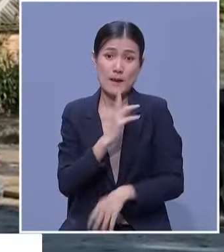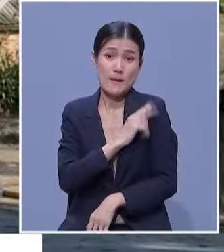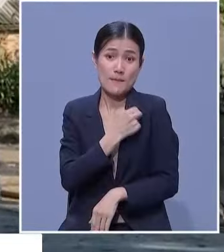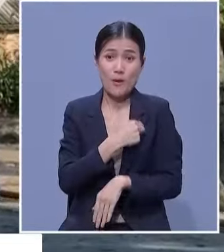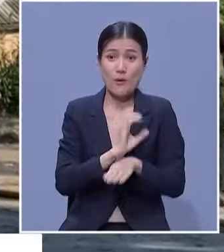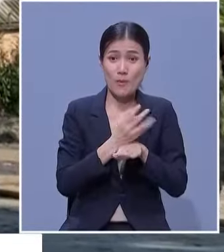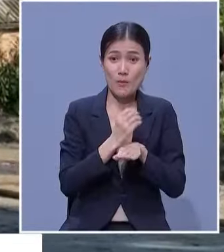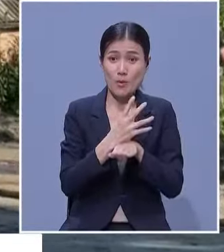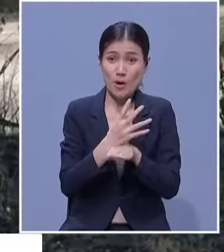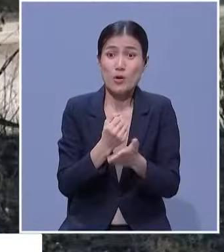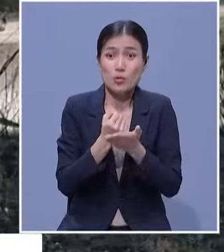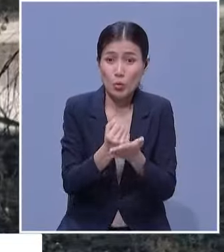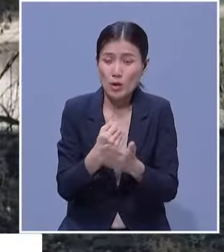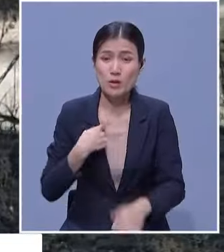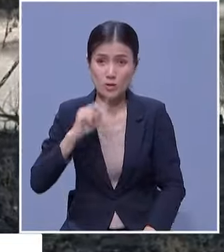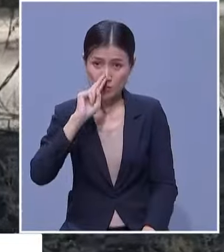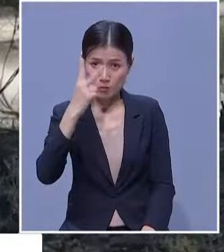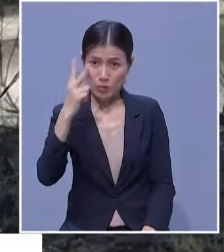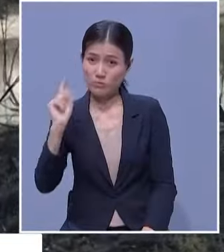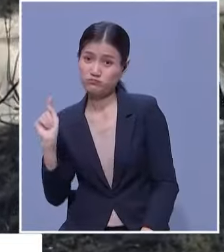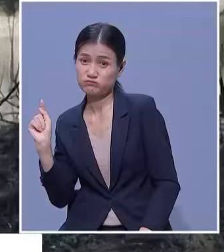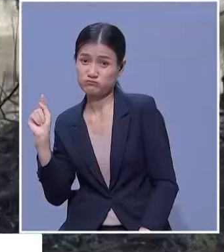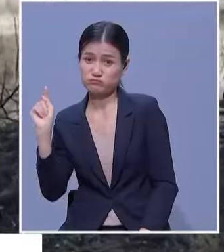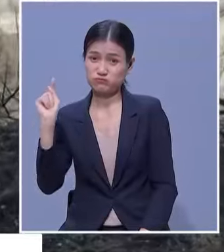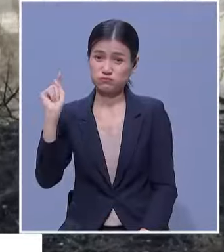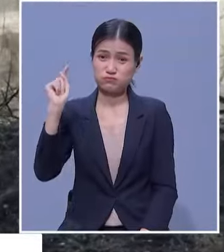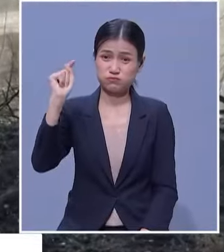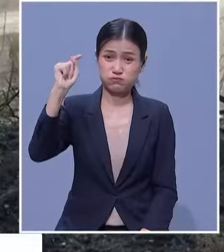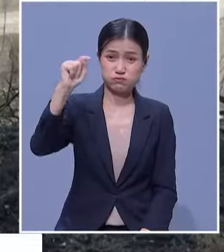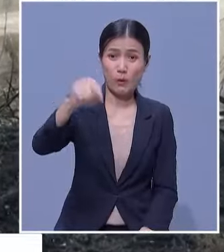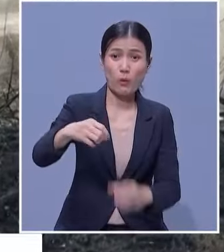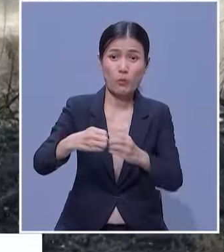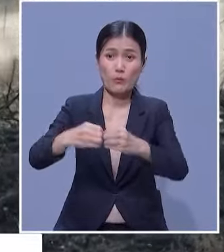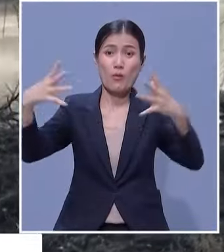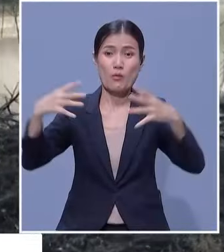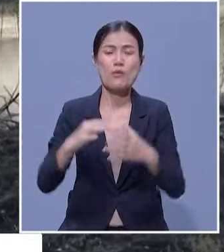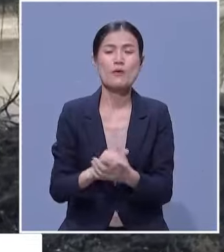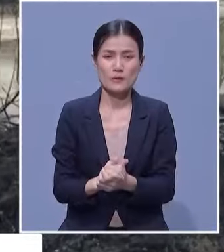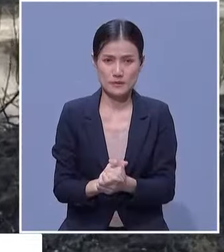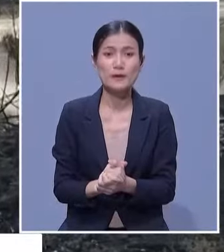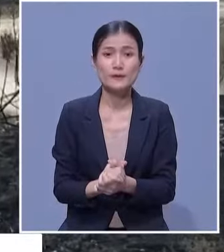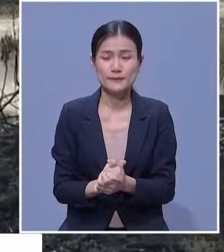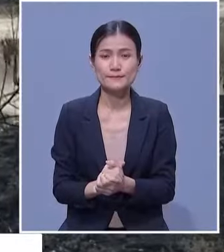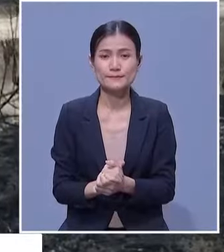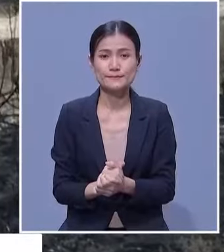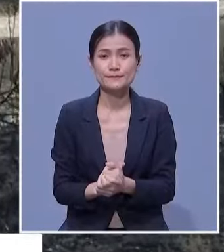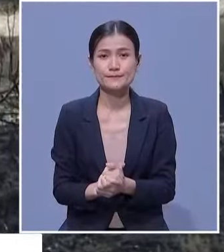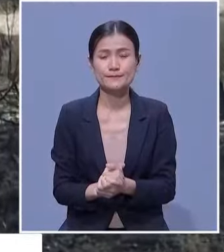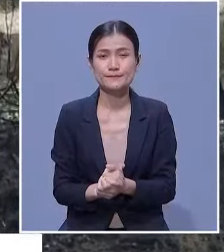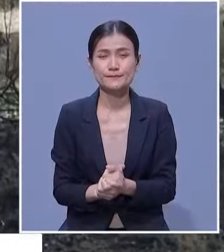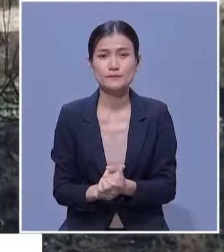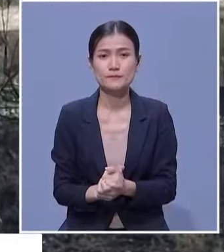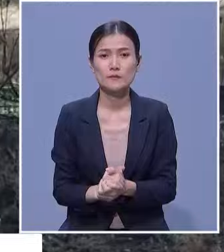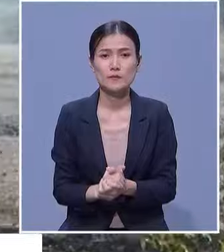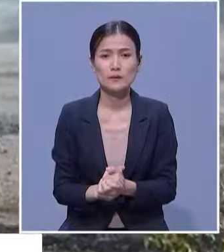จากนั้นไม่นานค่ะขีปนาวุธลูกที่2ก็ถูกระเบิดขึ้นทันทีขณะที่อเล็กซานเดอร์ฮอบาโซฟ